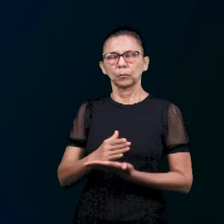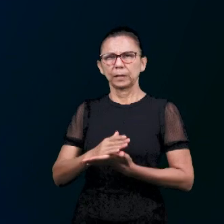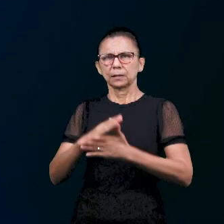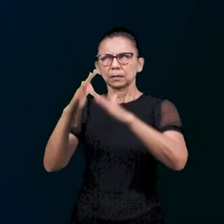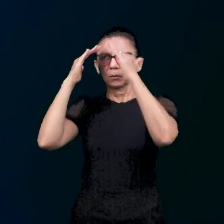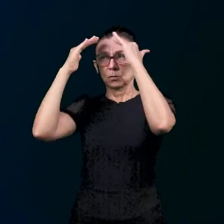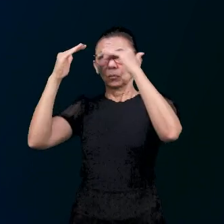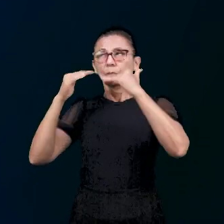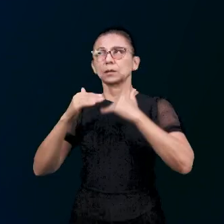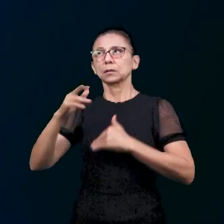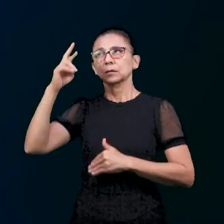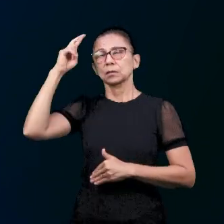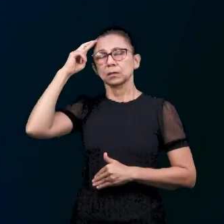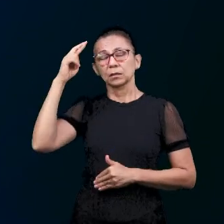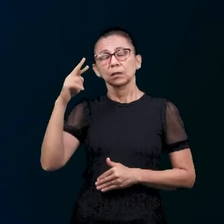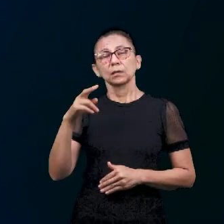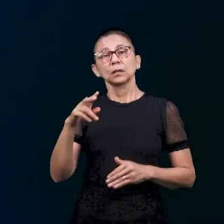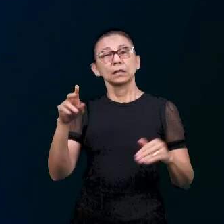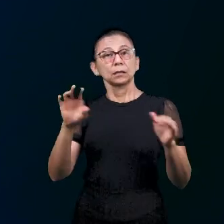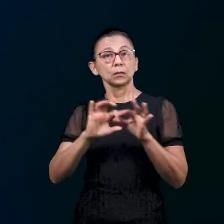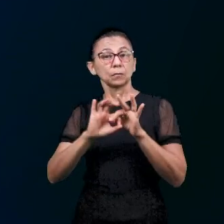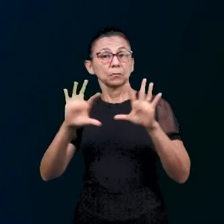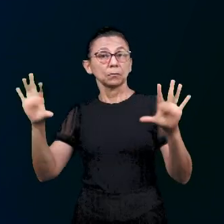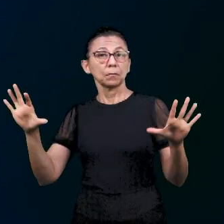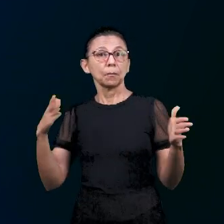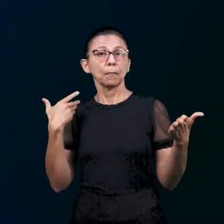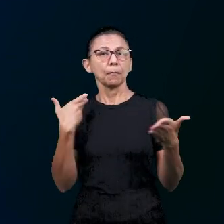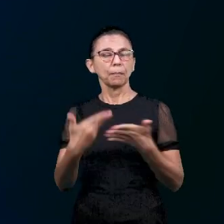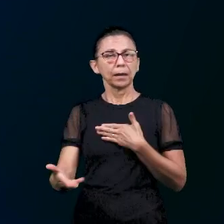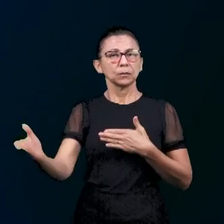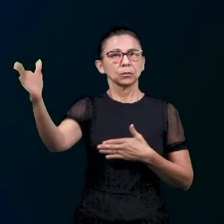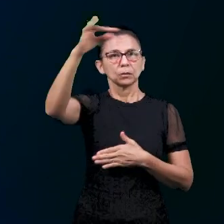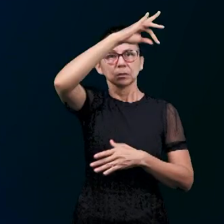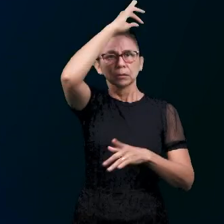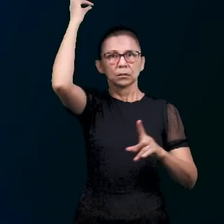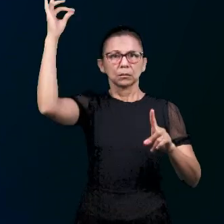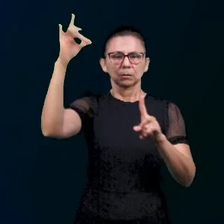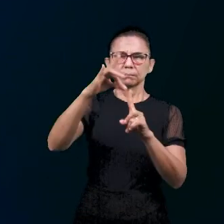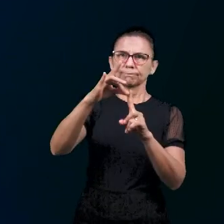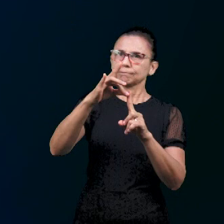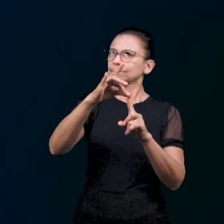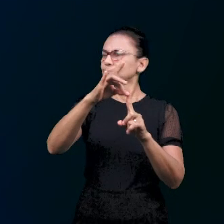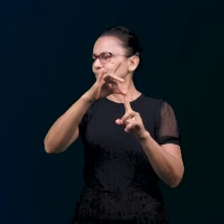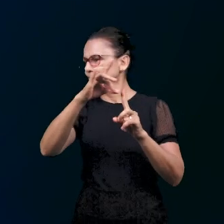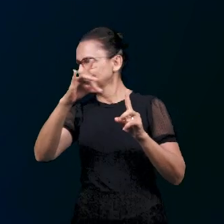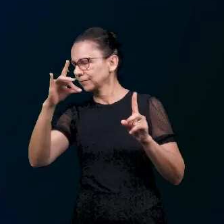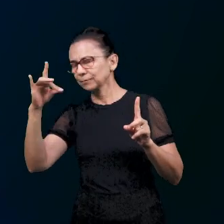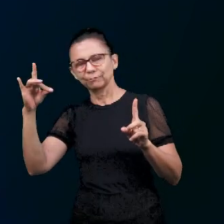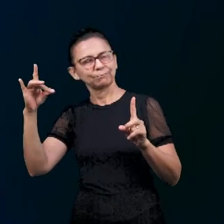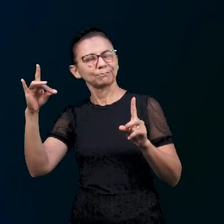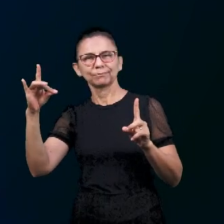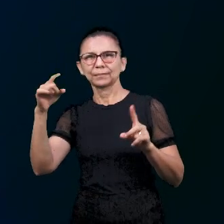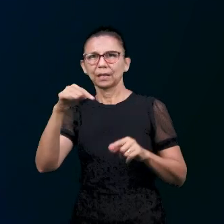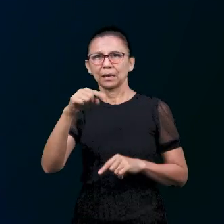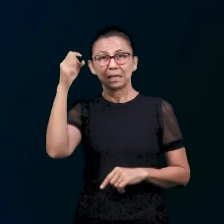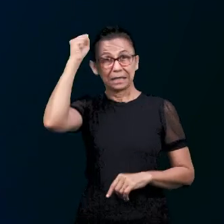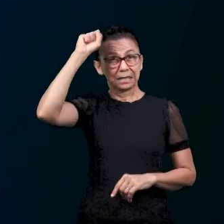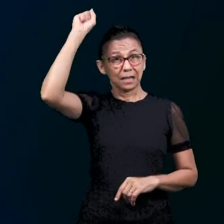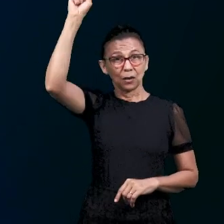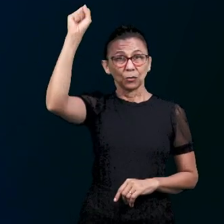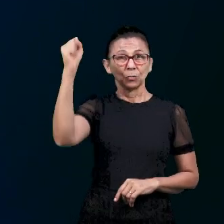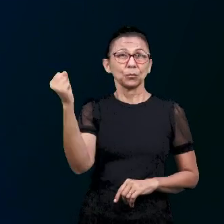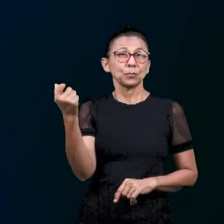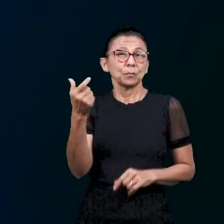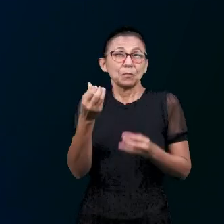il perd la communion, le Saint-Esprit sort de lui. Il n'est plus capable d'entendre la voix du Seigneur.